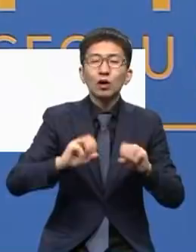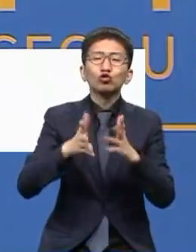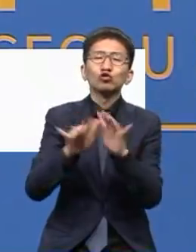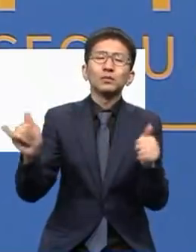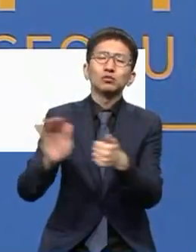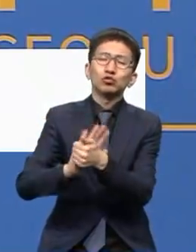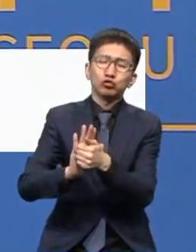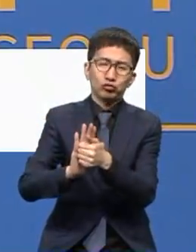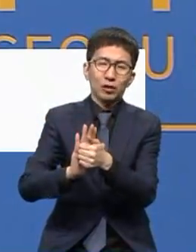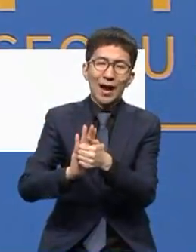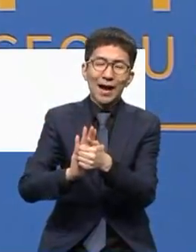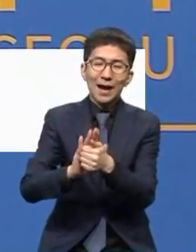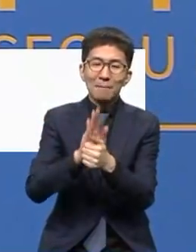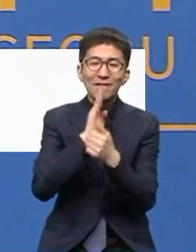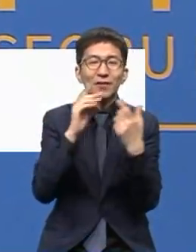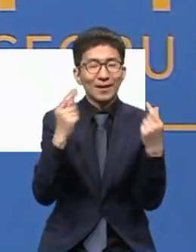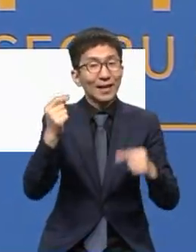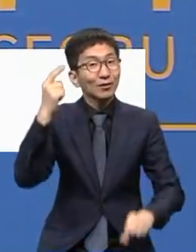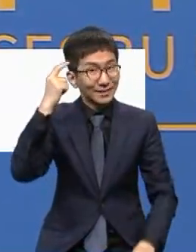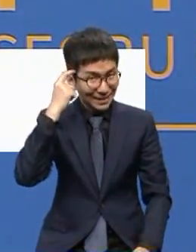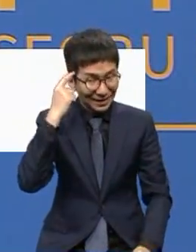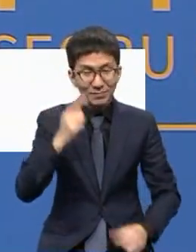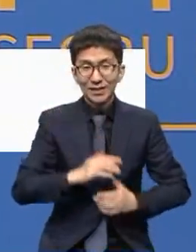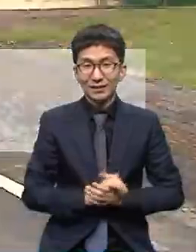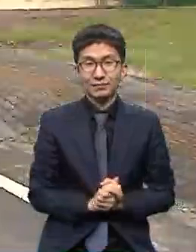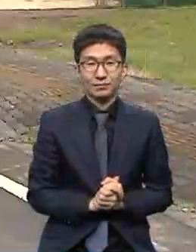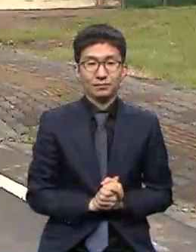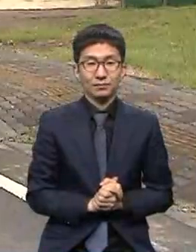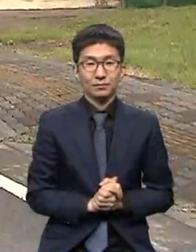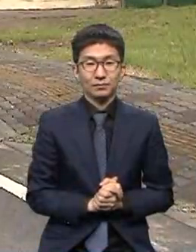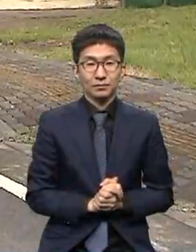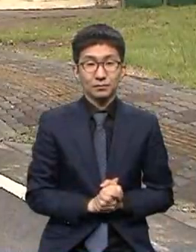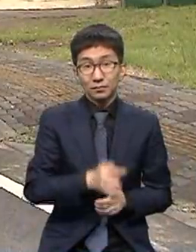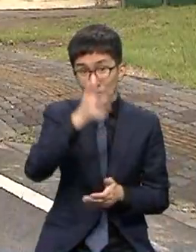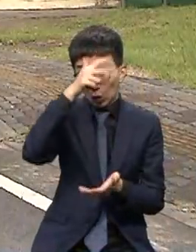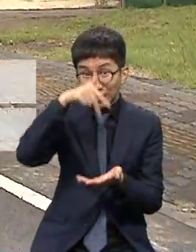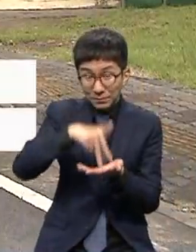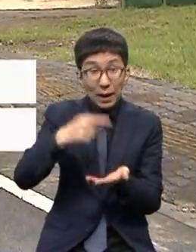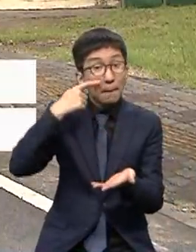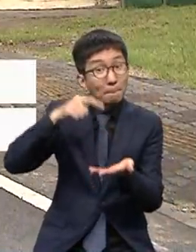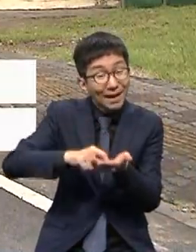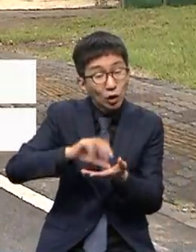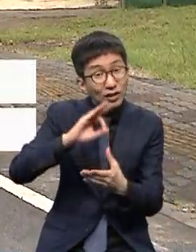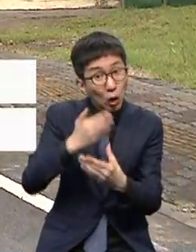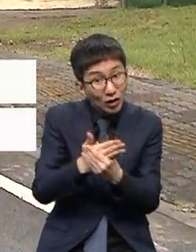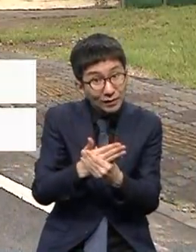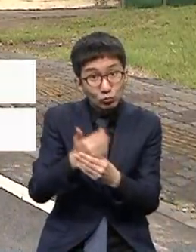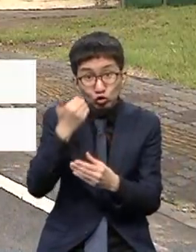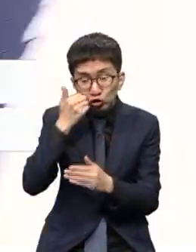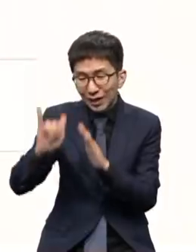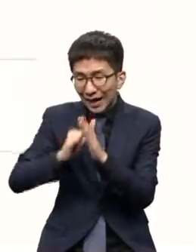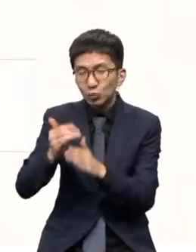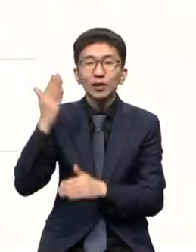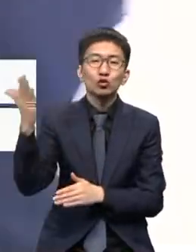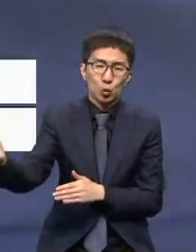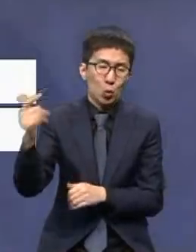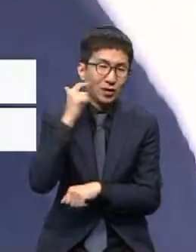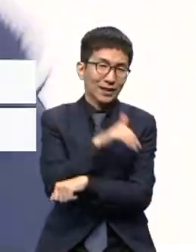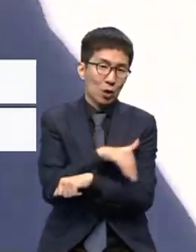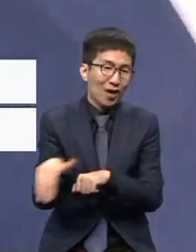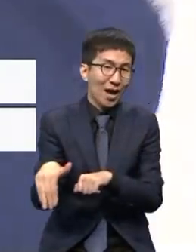정말 국민을 위한 것이 아닌가 경찰은 발견된 현금을 빛이 유족들에게 전달할 예정인 데